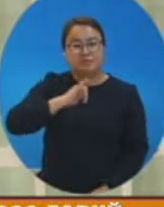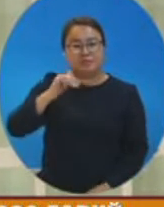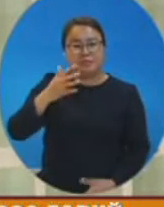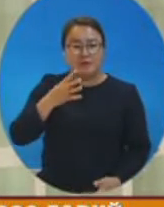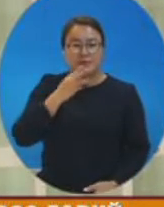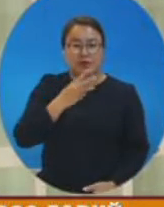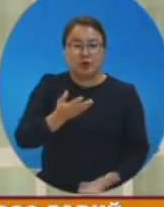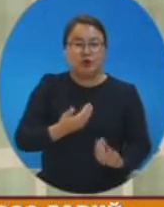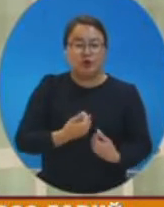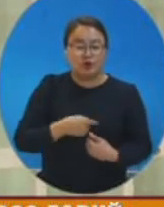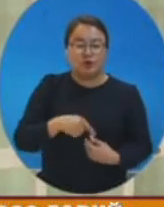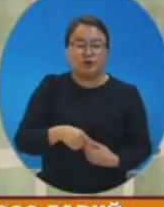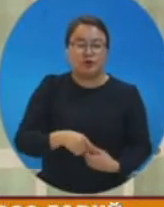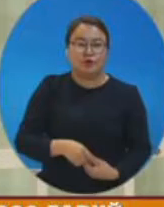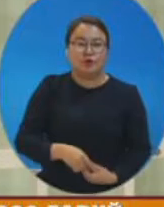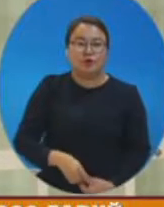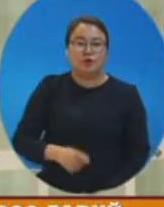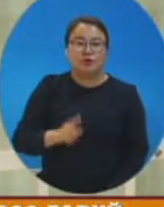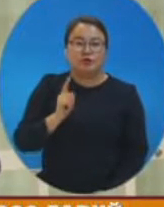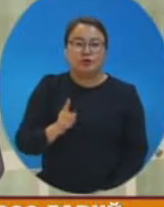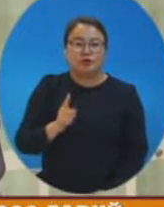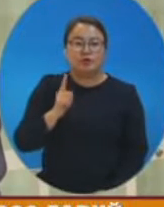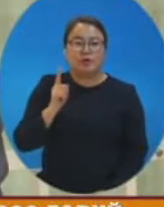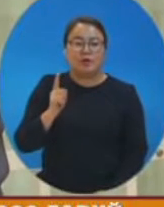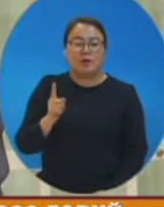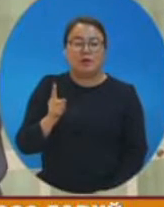явах мэдээлэл ус учраас одоо нэг